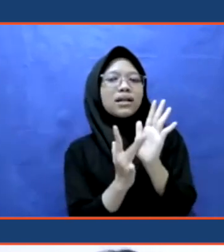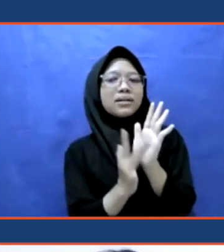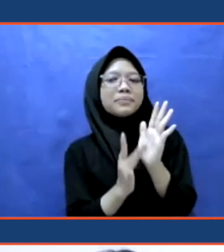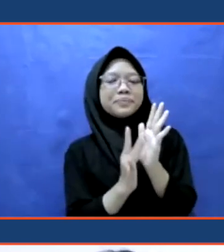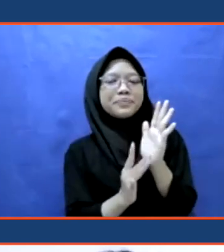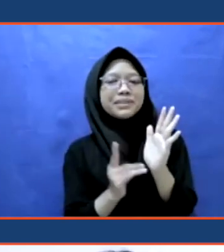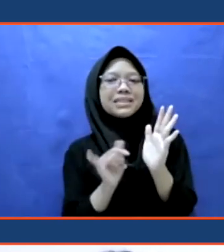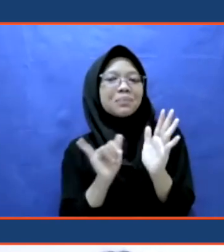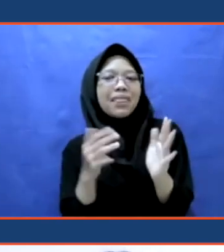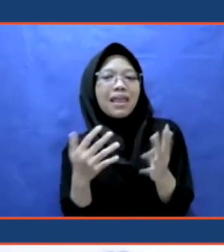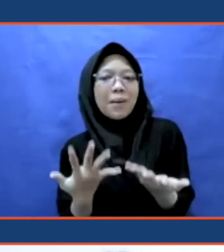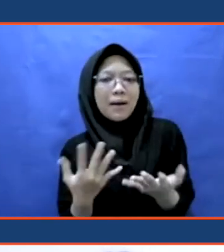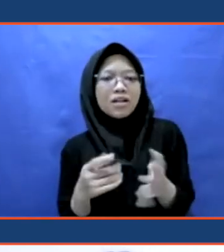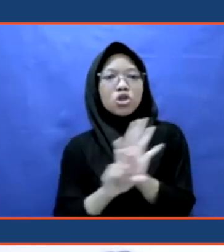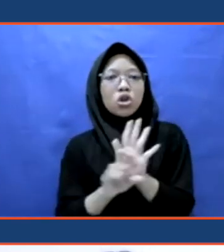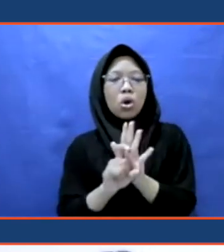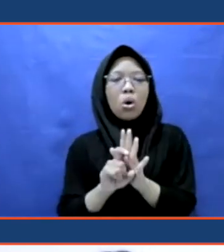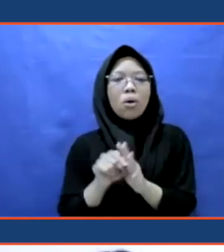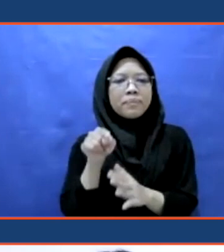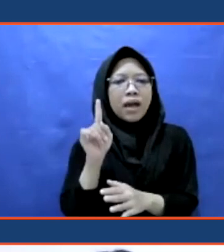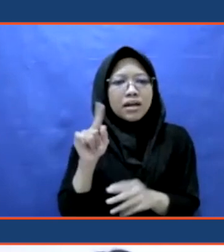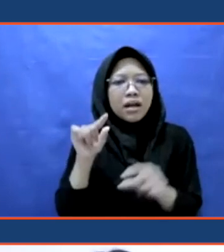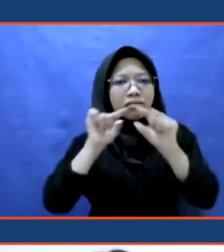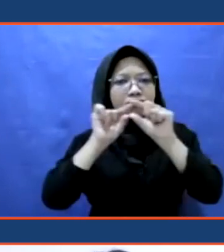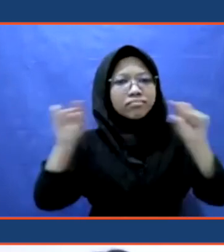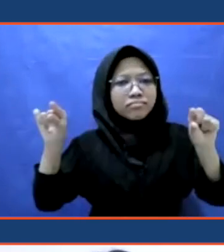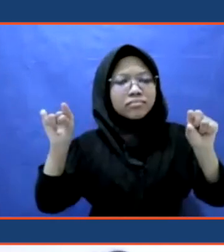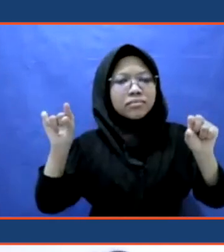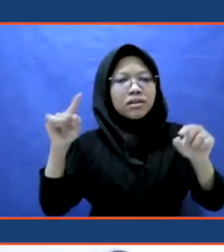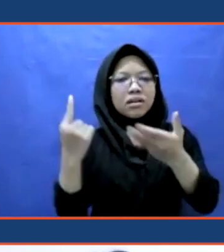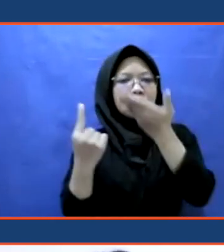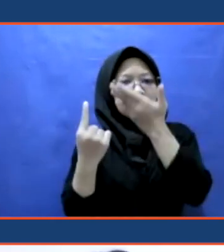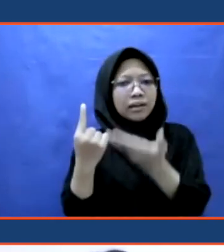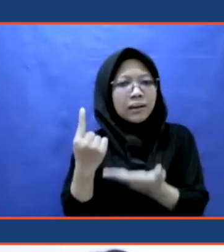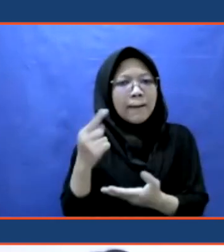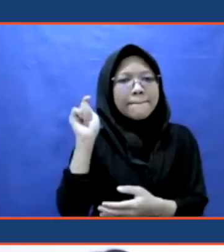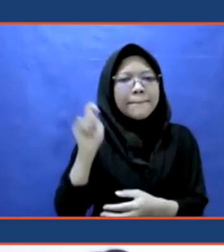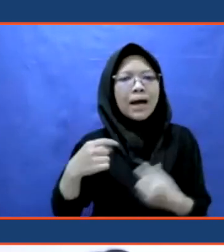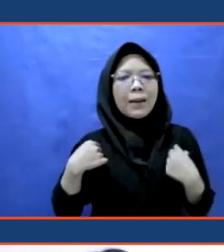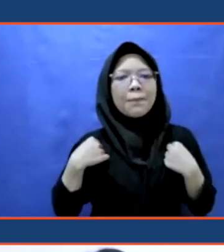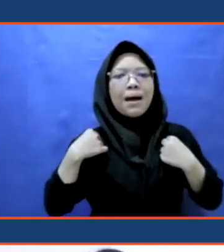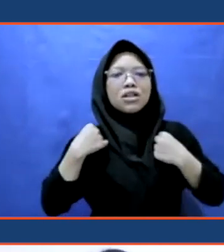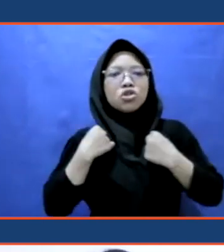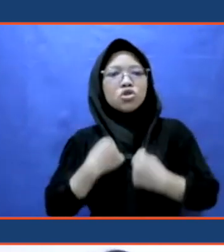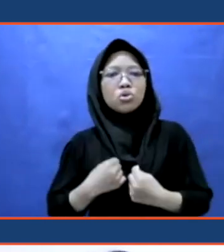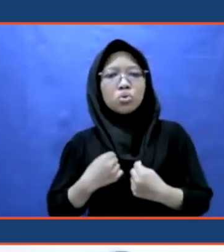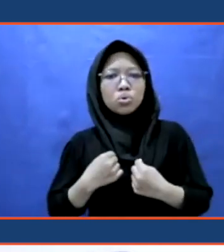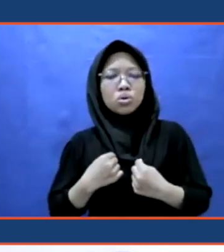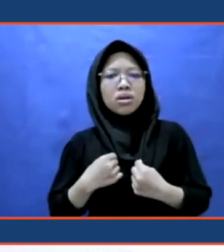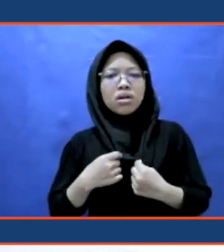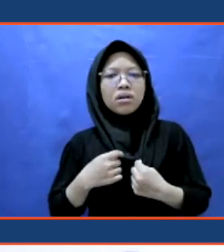Soldiers were cloth myth of Craft Green seks jadi menggambarkannya tuh secara detail ya Secara